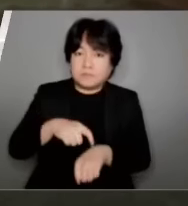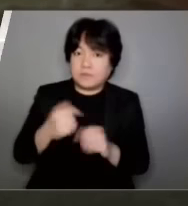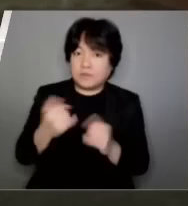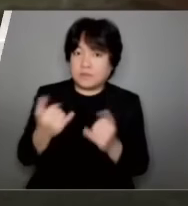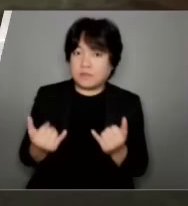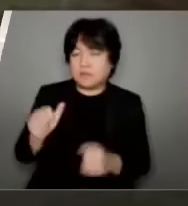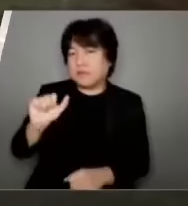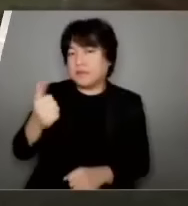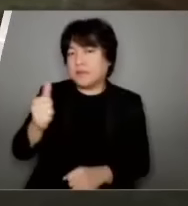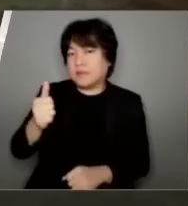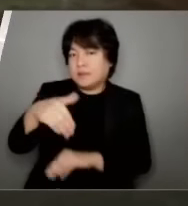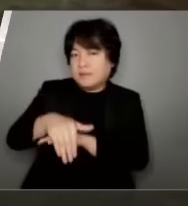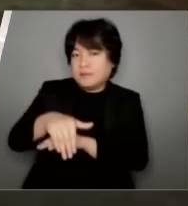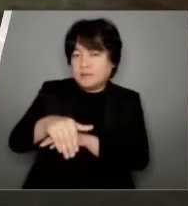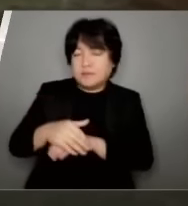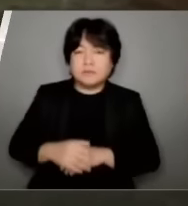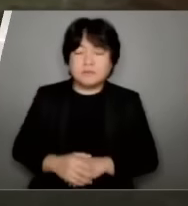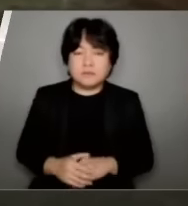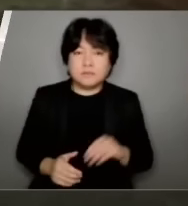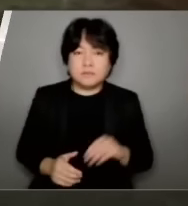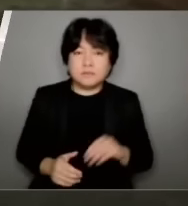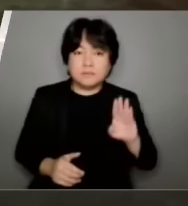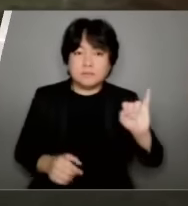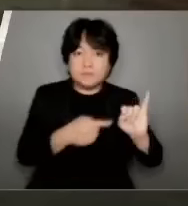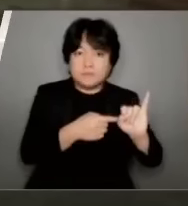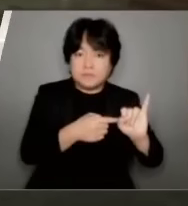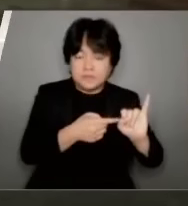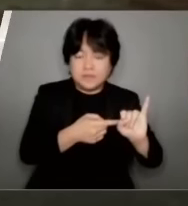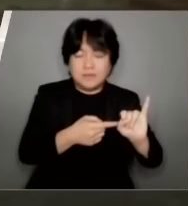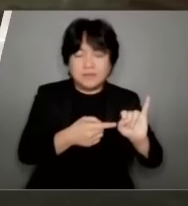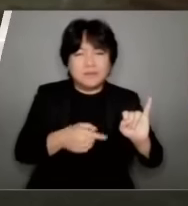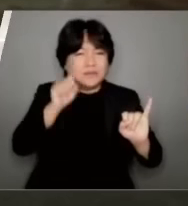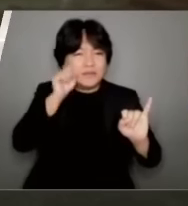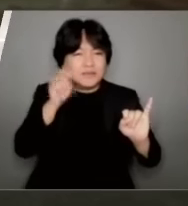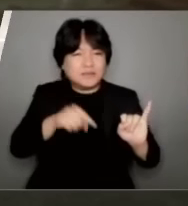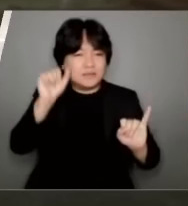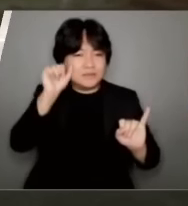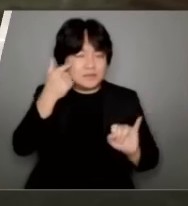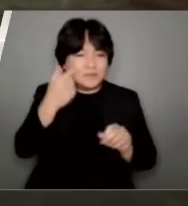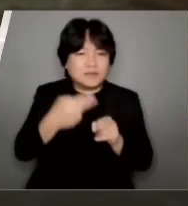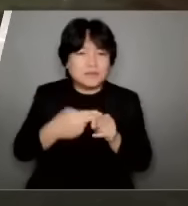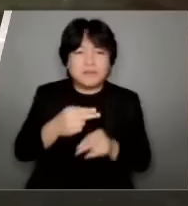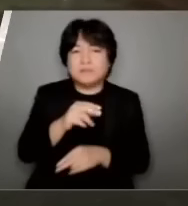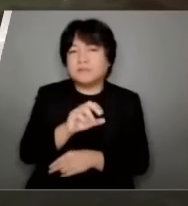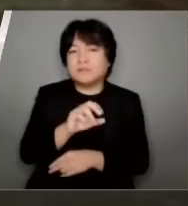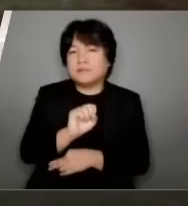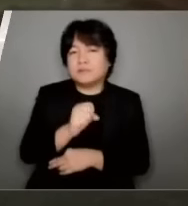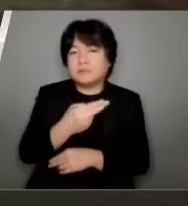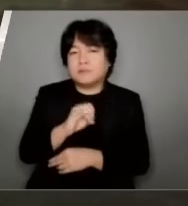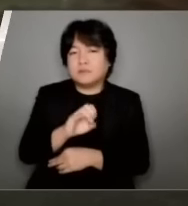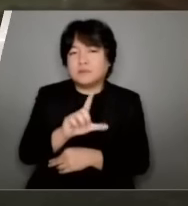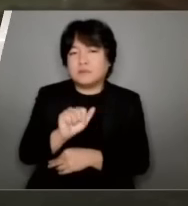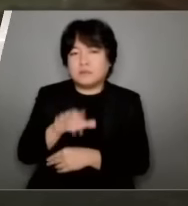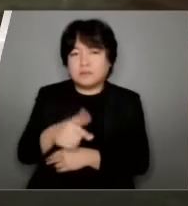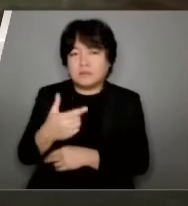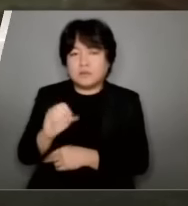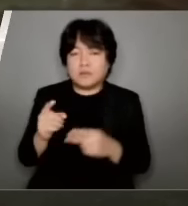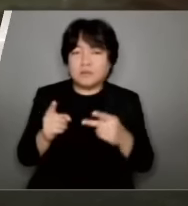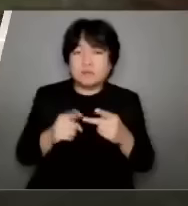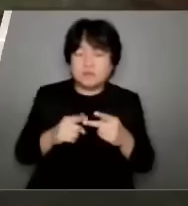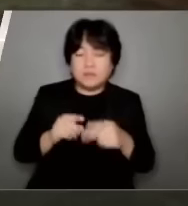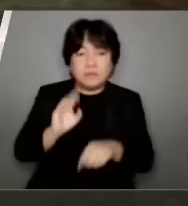Bureau of Immigration ang kapatid ng dismissed Bamban Mayor Alice Go na si Sheila Go at ang negosyanteng si Cassandra Leong na iniuugnay sa illegal